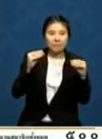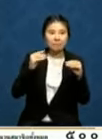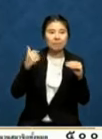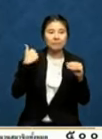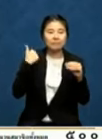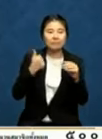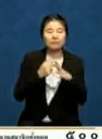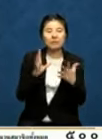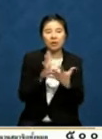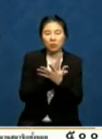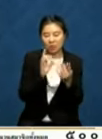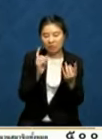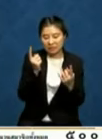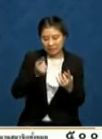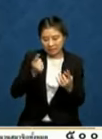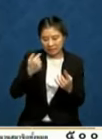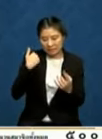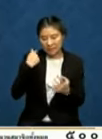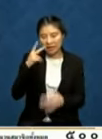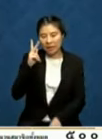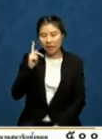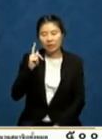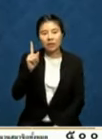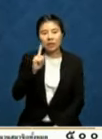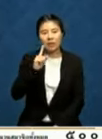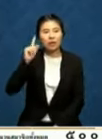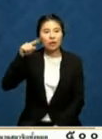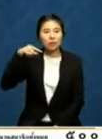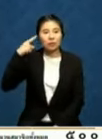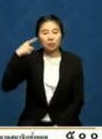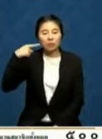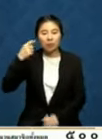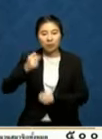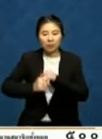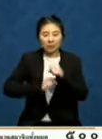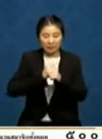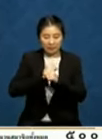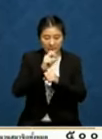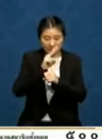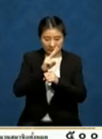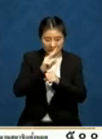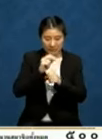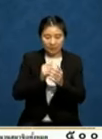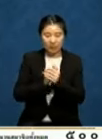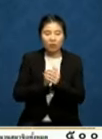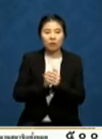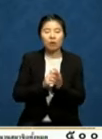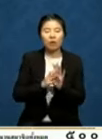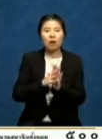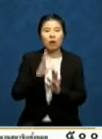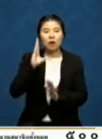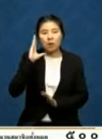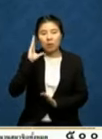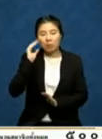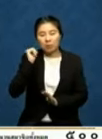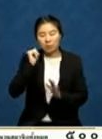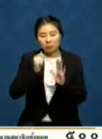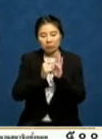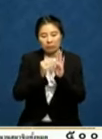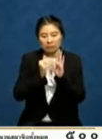สังคมเราค่ะเด็กหญิงอายุ2ขวบที่จังหวัดพิษณุโลกถูกพ่อตีจนไตว